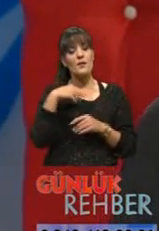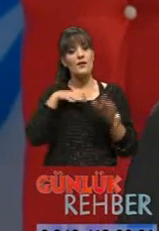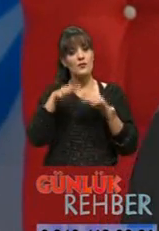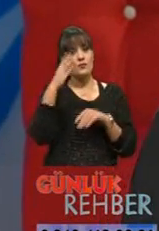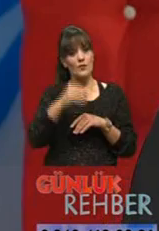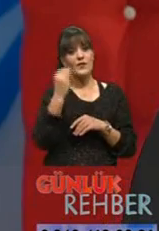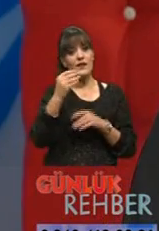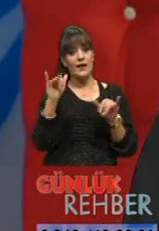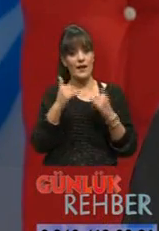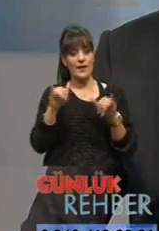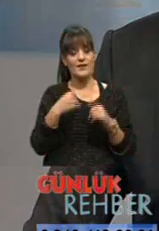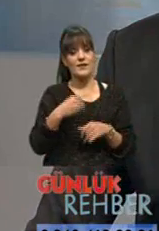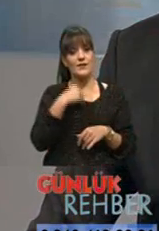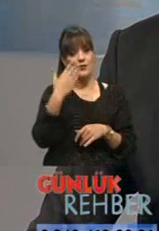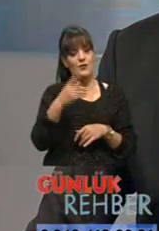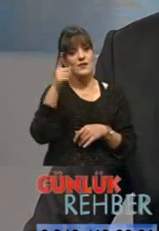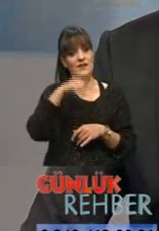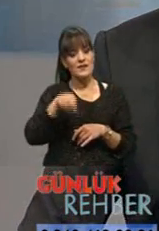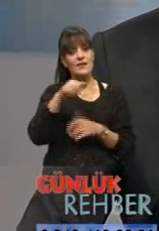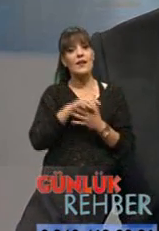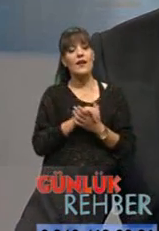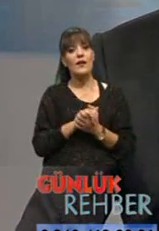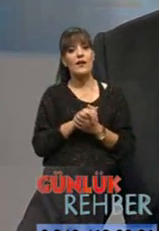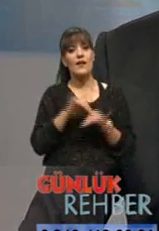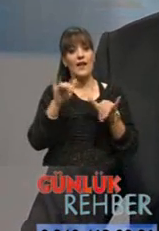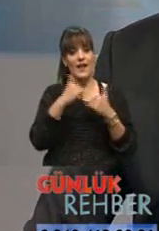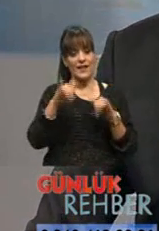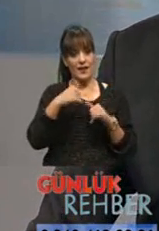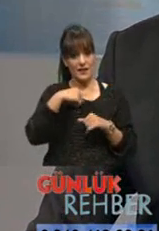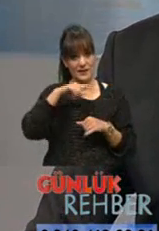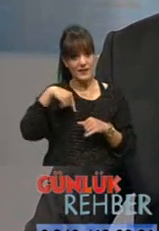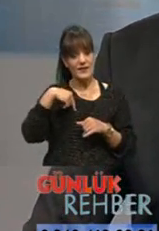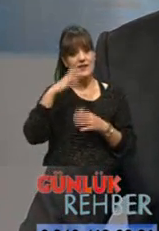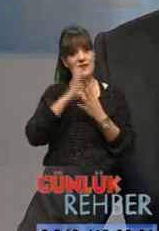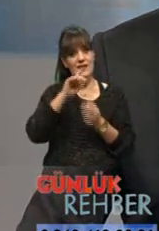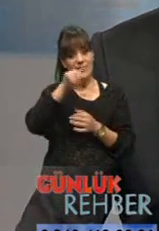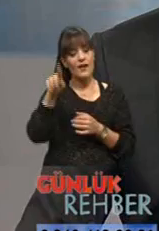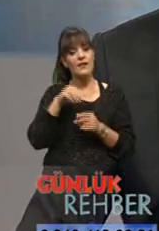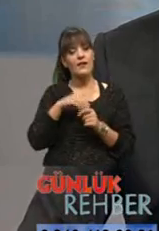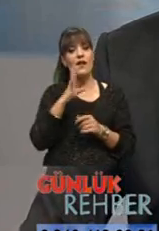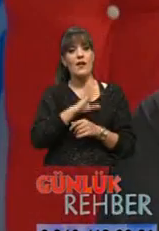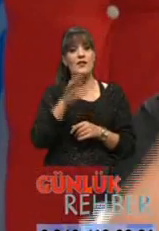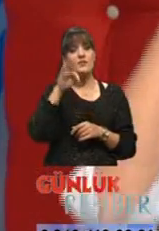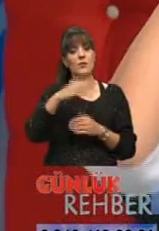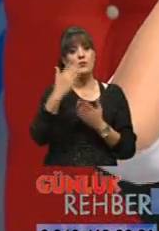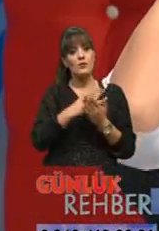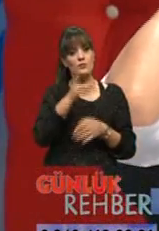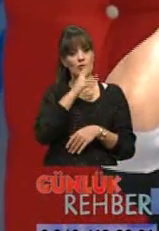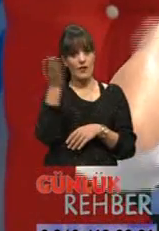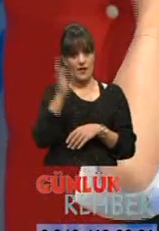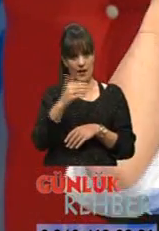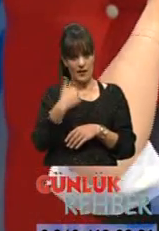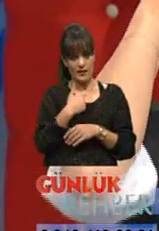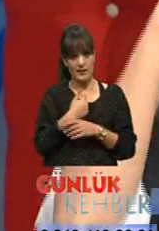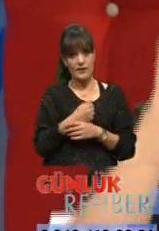oldu. İyi eğlenceler diliyoruz sizlere Teşekkür ederiz. Efendim eğlendirdiğiniz insanlara da harika. Şimdi programımızın sonuna